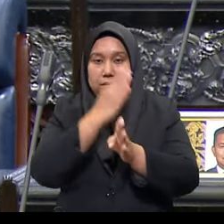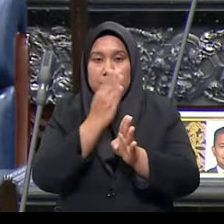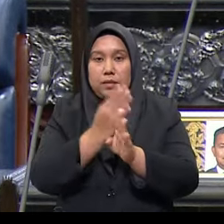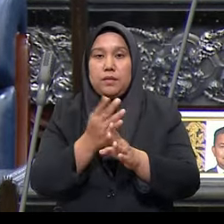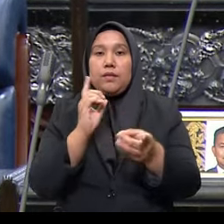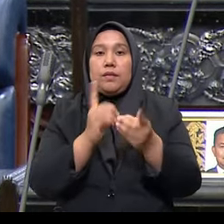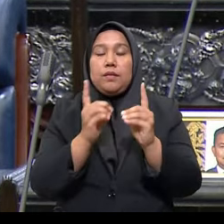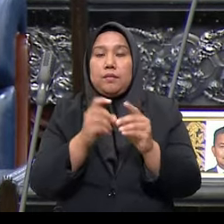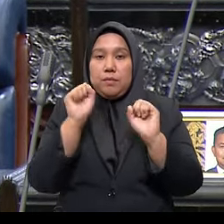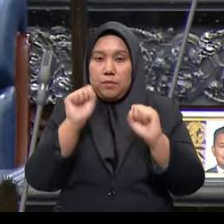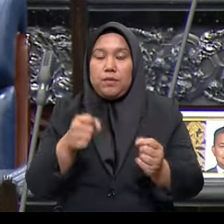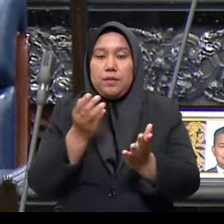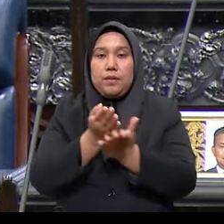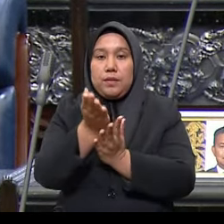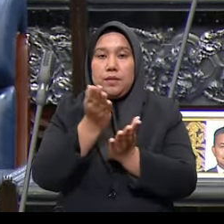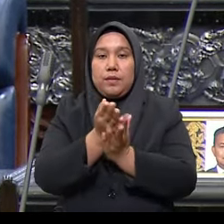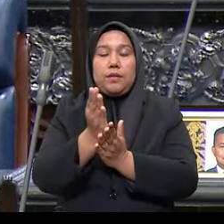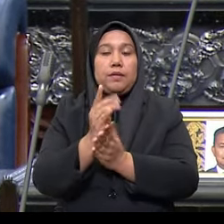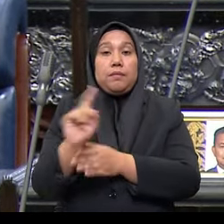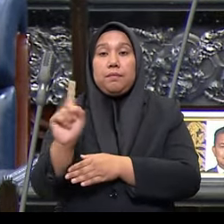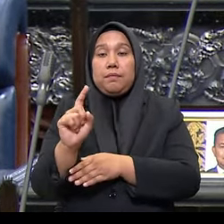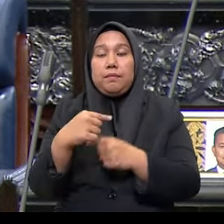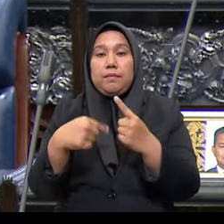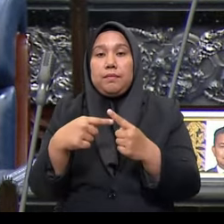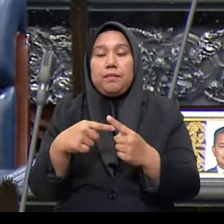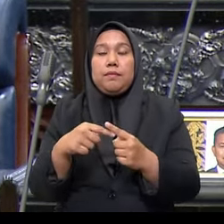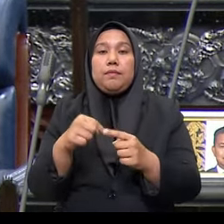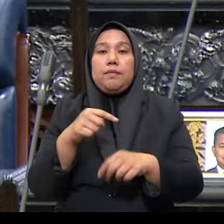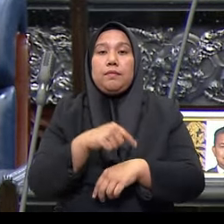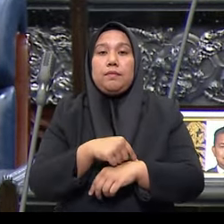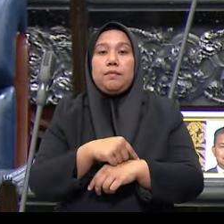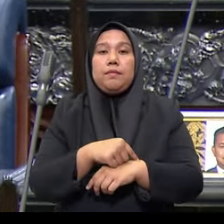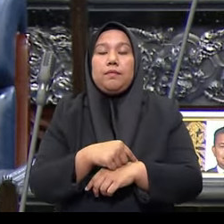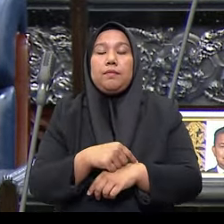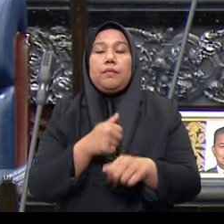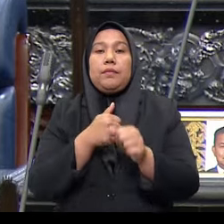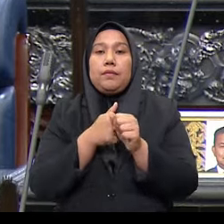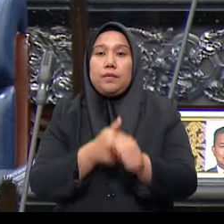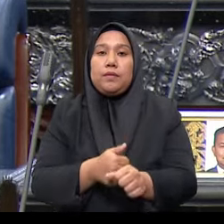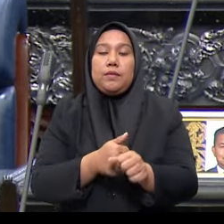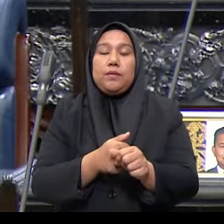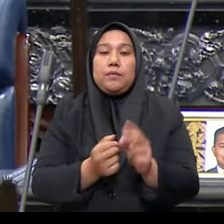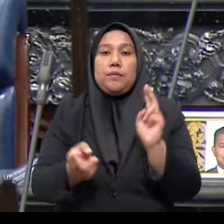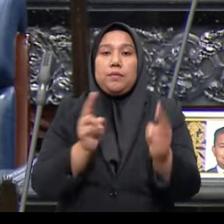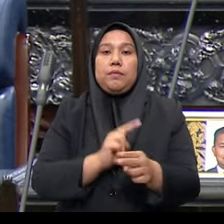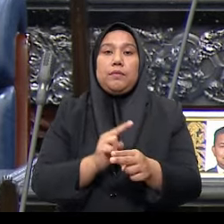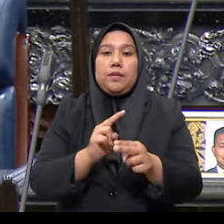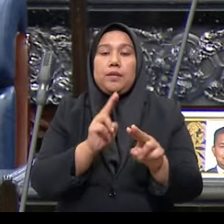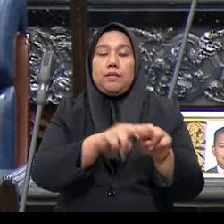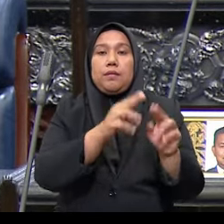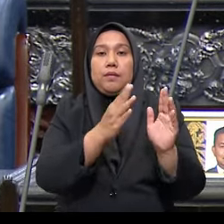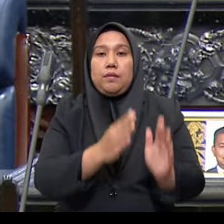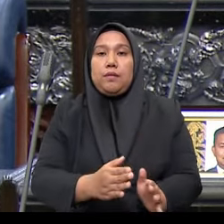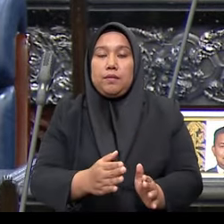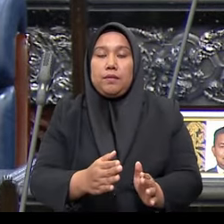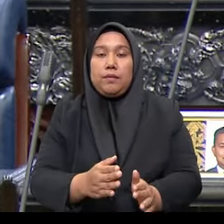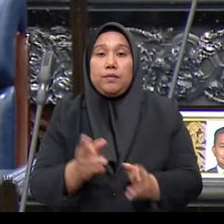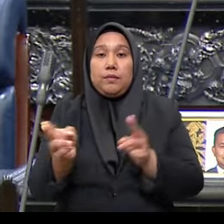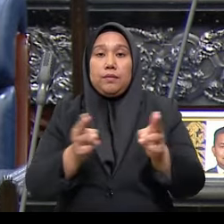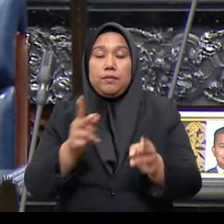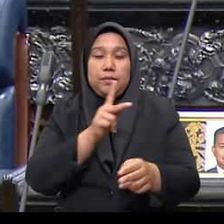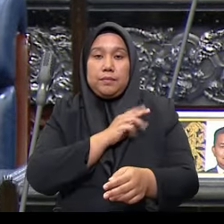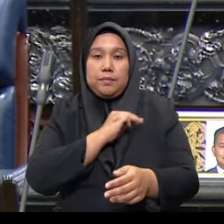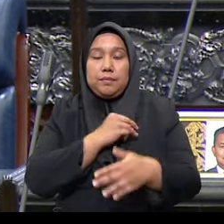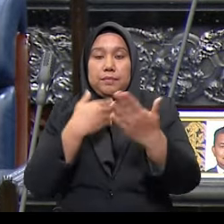diakses pada bila-bila masa mengambil kira perubahan demografi penduduk? Dan adakah terdapat usaha dan cadangan daripada pihak kementerian